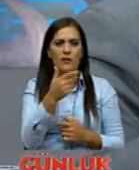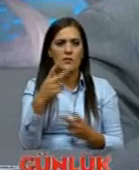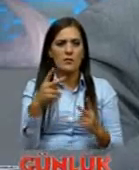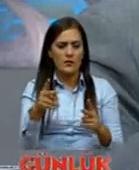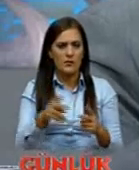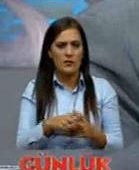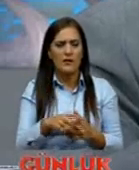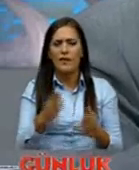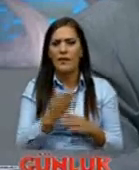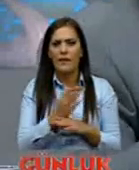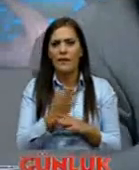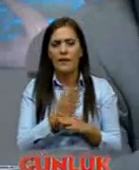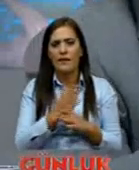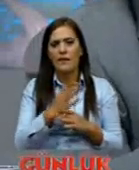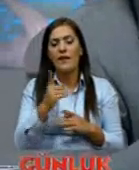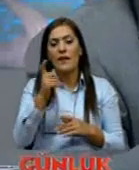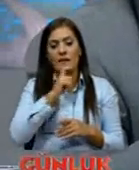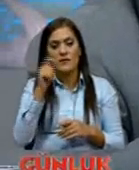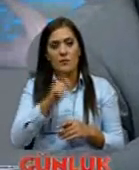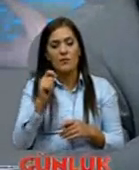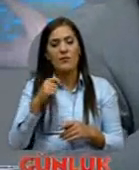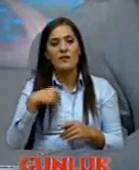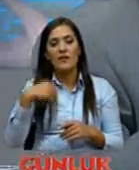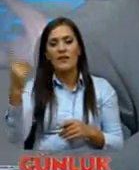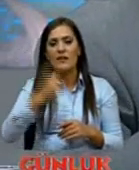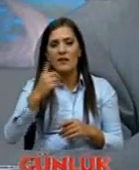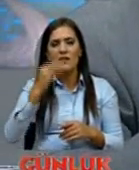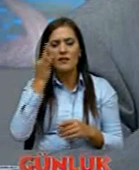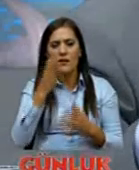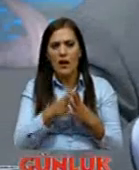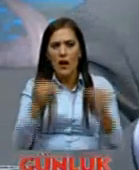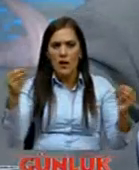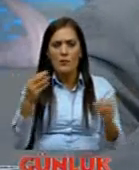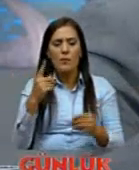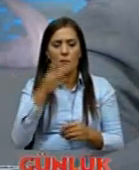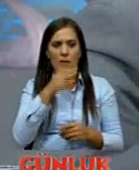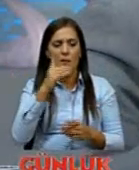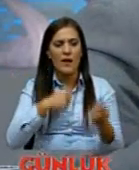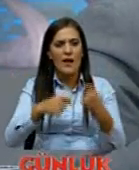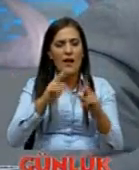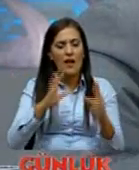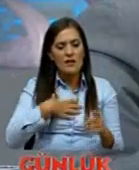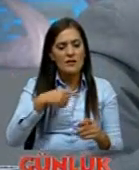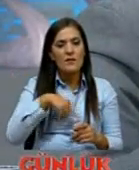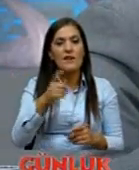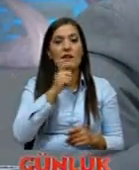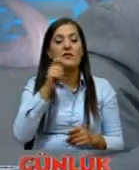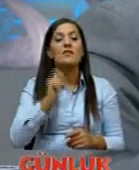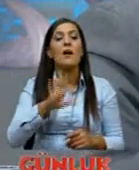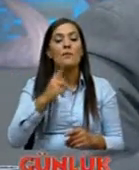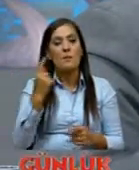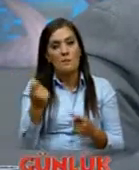Hı hı hı. Niye? Eğer yanlış yaptığında müşteri kaybettiğini bilen bir esnaf yanlış yapmamaya özen